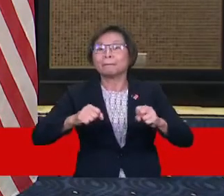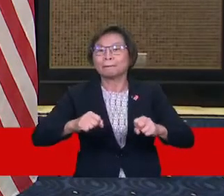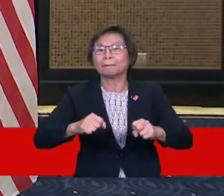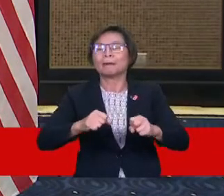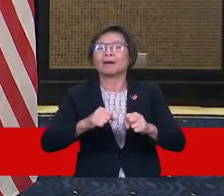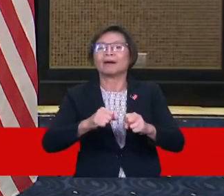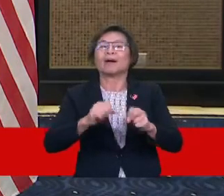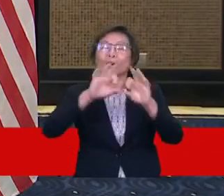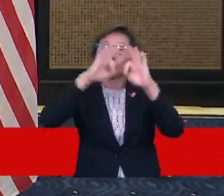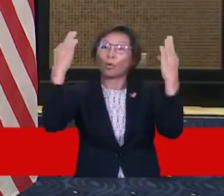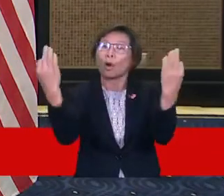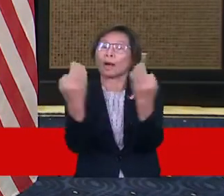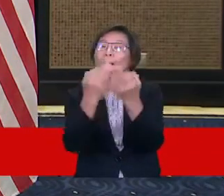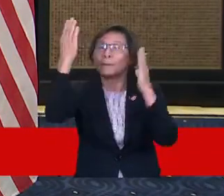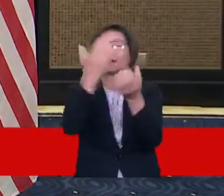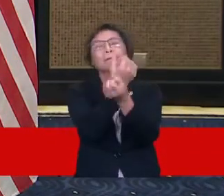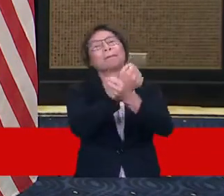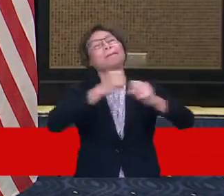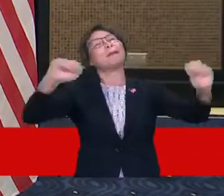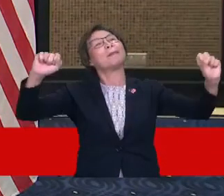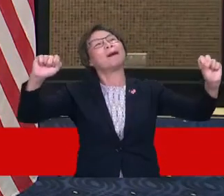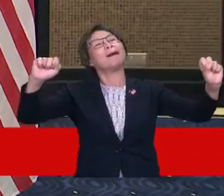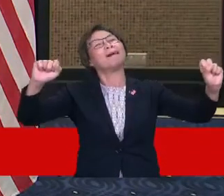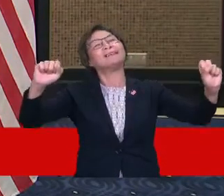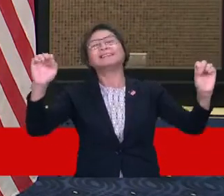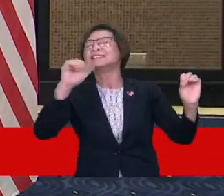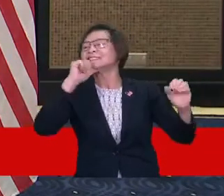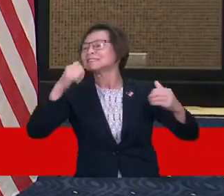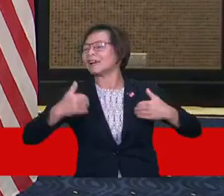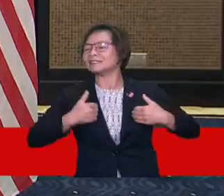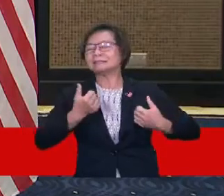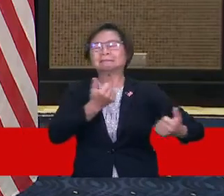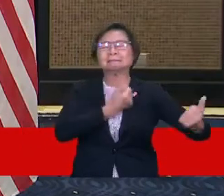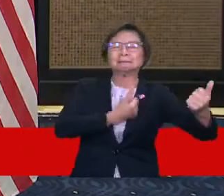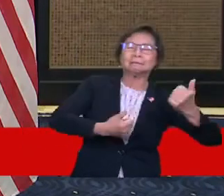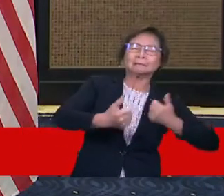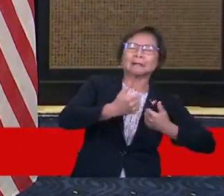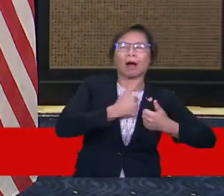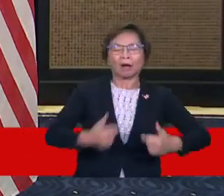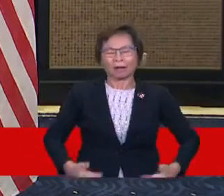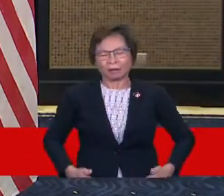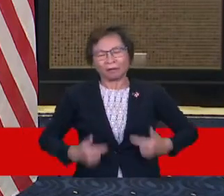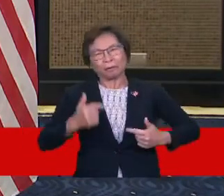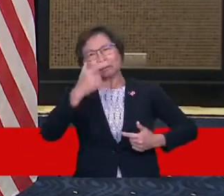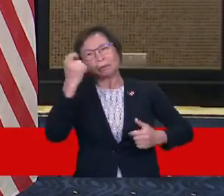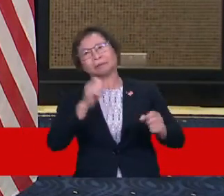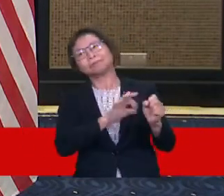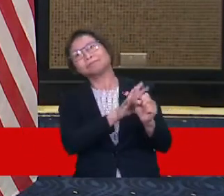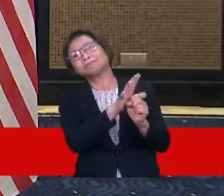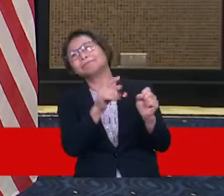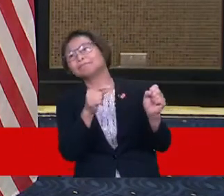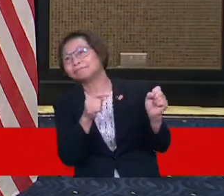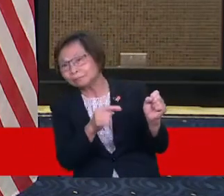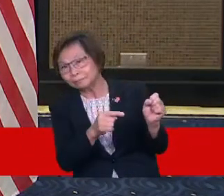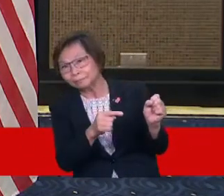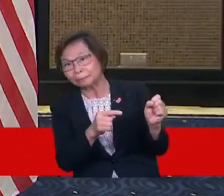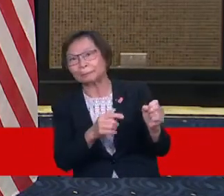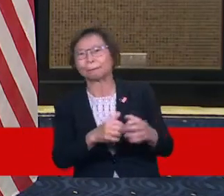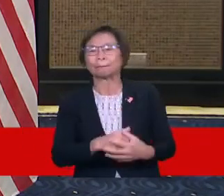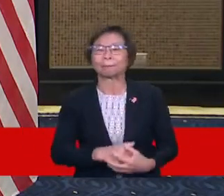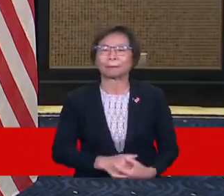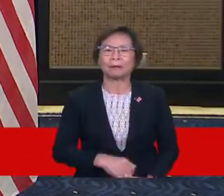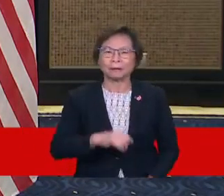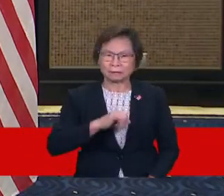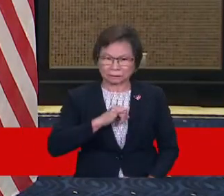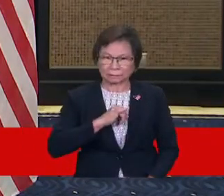keluarga blazer daripada kesengsaraan hidup akibat Pendem bikini ini